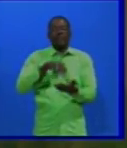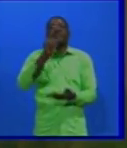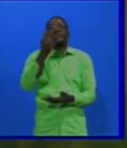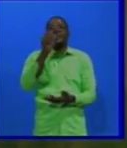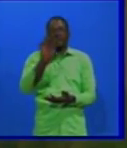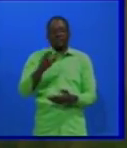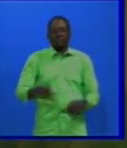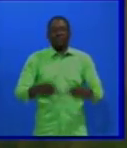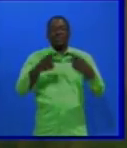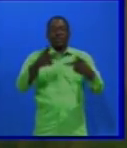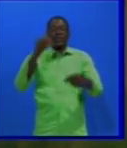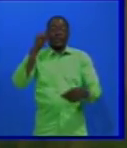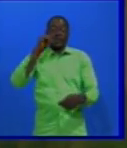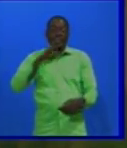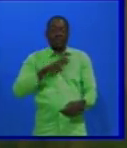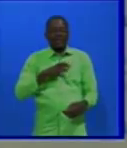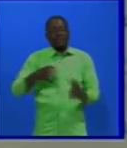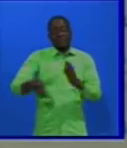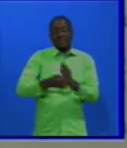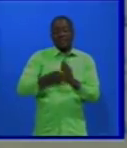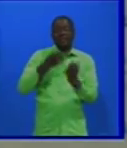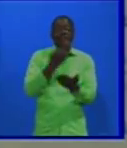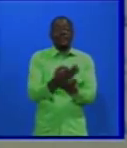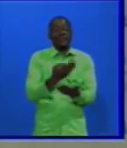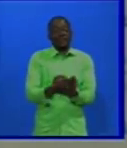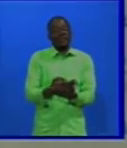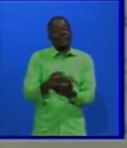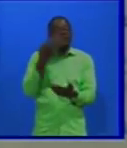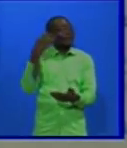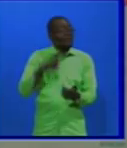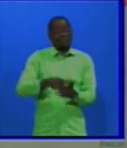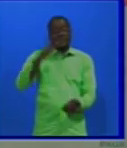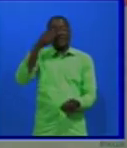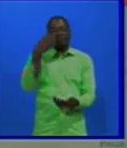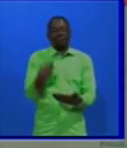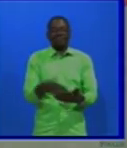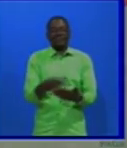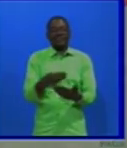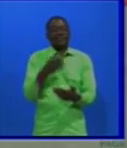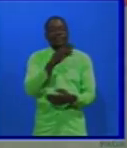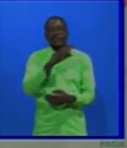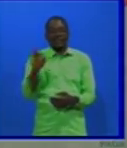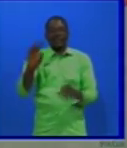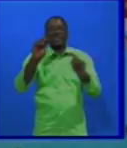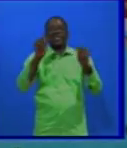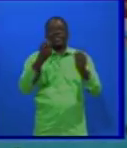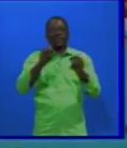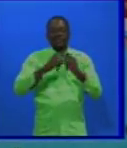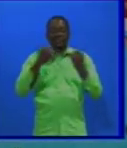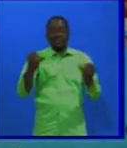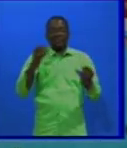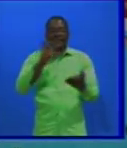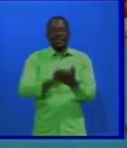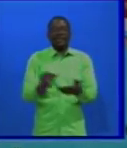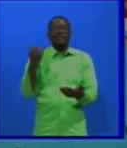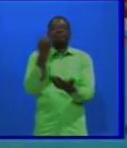de Madame Économie et Finances, la grande argentière du Faso, titre aujourd'hui au Faso. Ce sont des impôts et